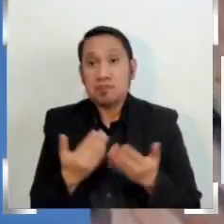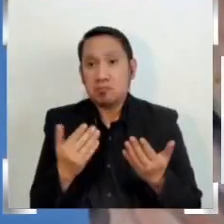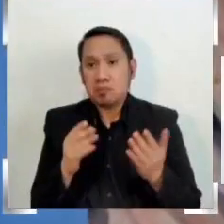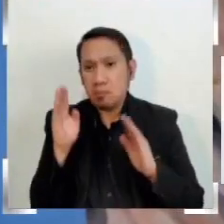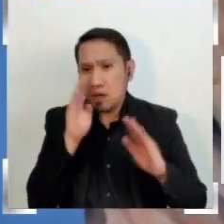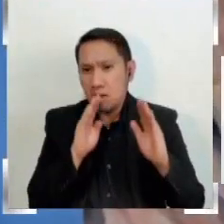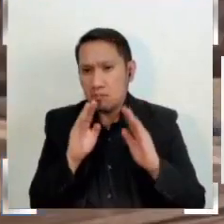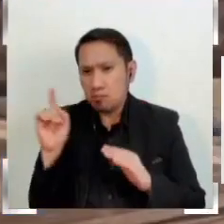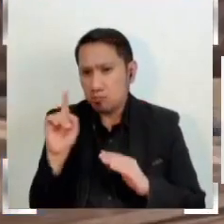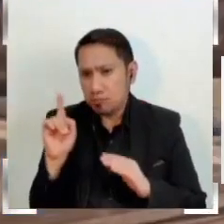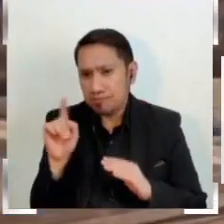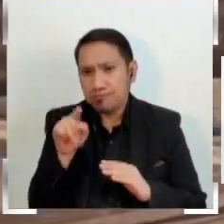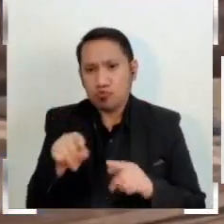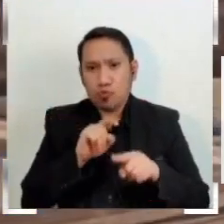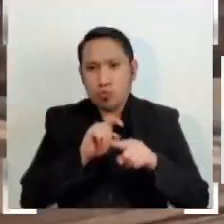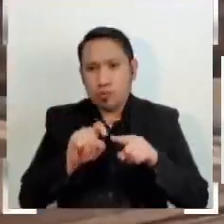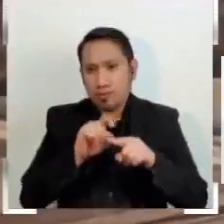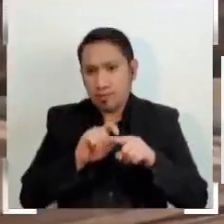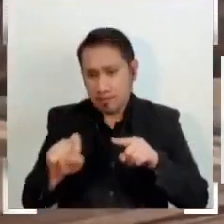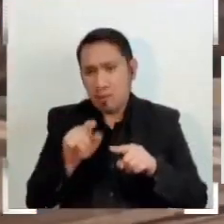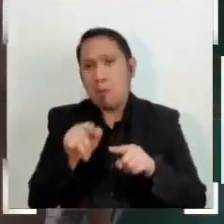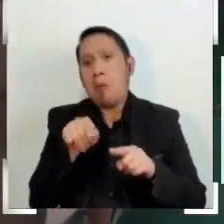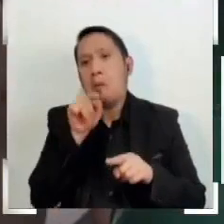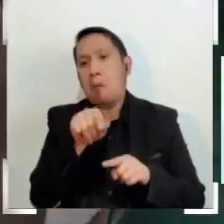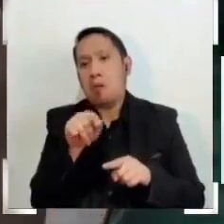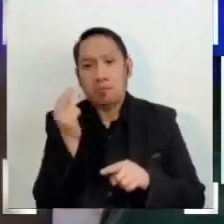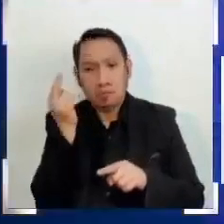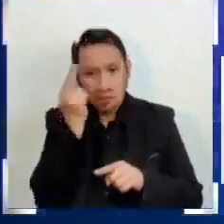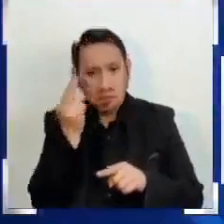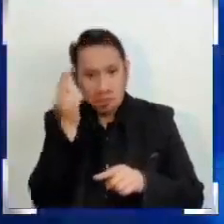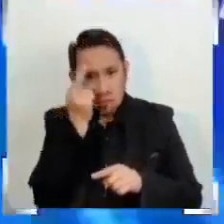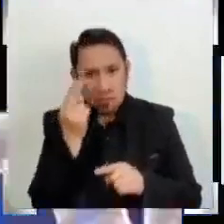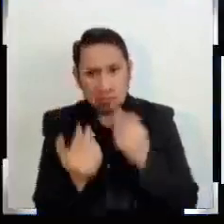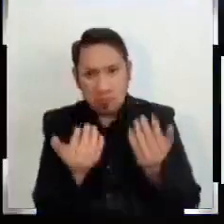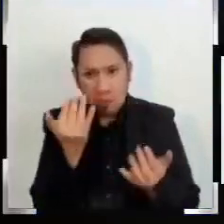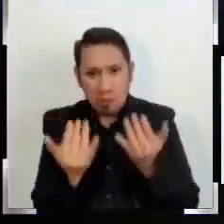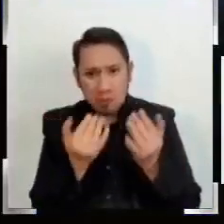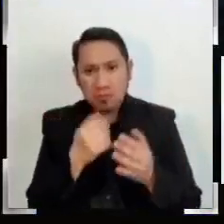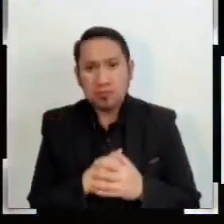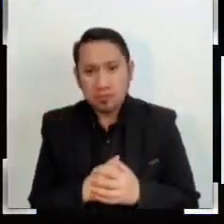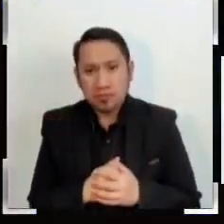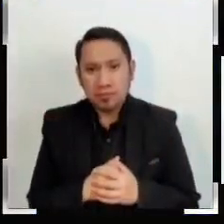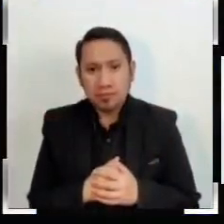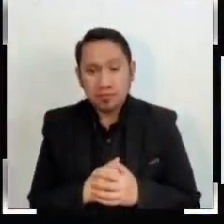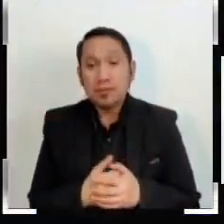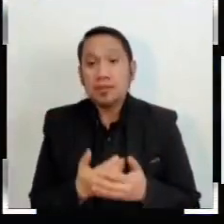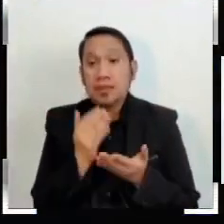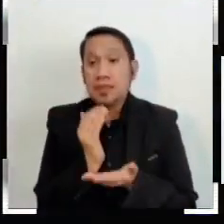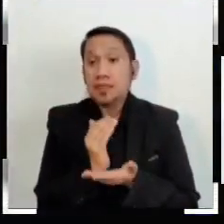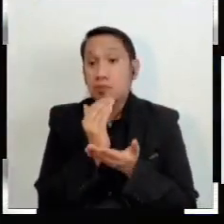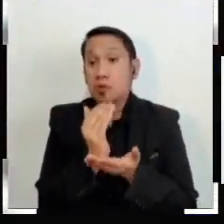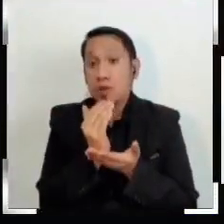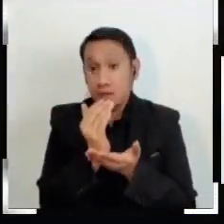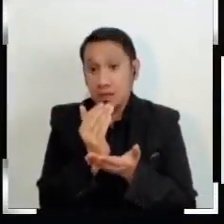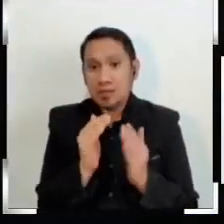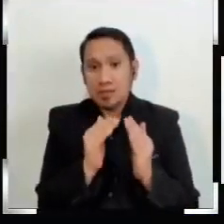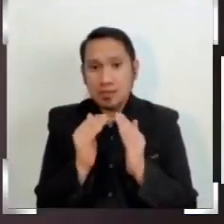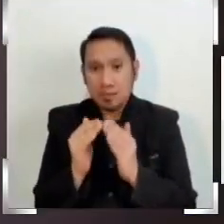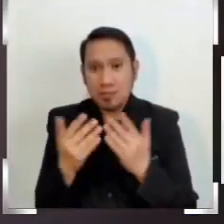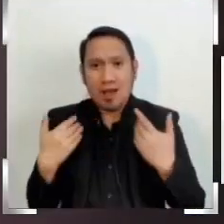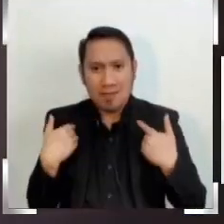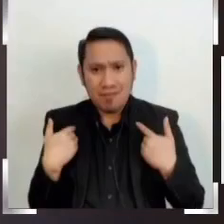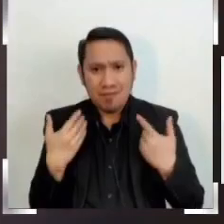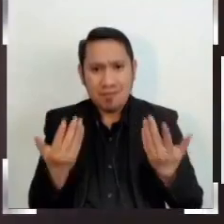ang isa sa tinitingnan nilang sanhi ng sunog. Sa Zamboanga City naman, nilamon ng apoy ang